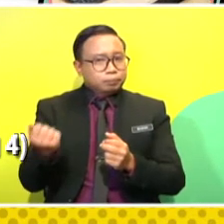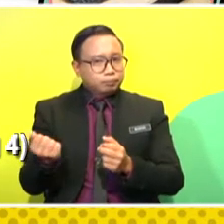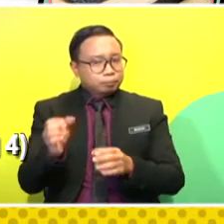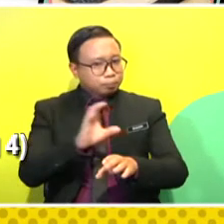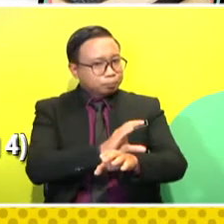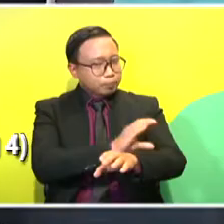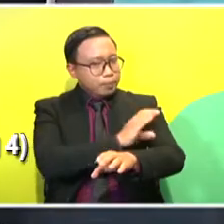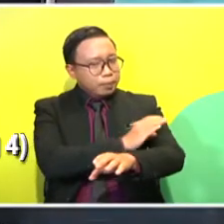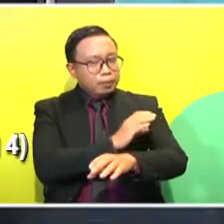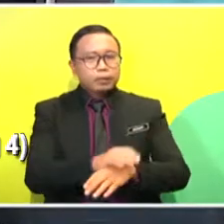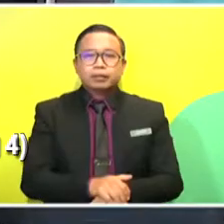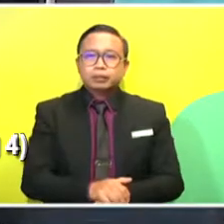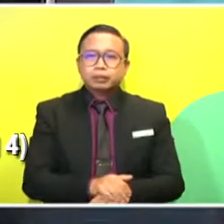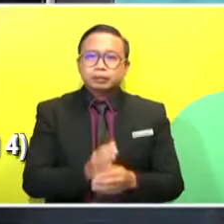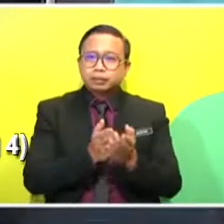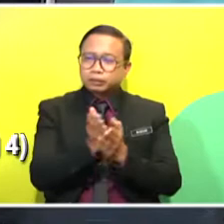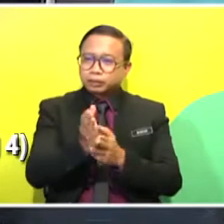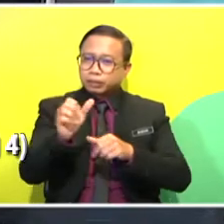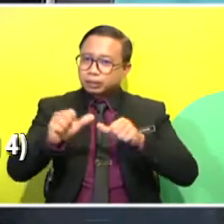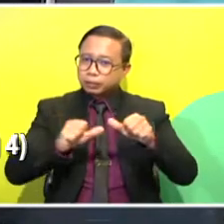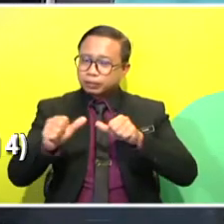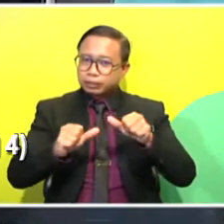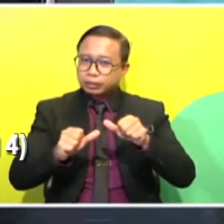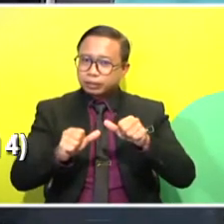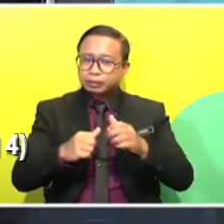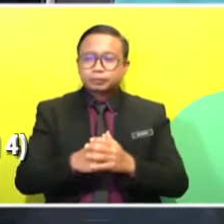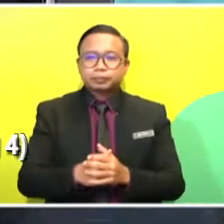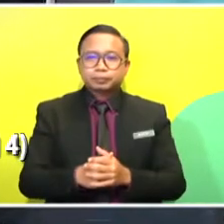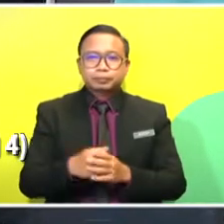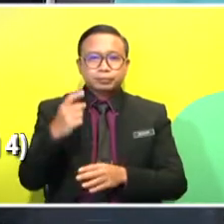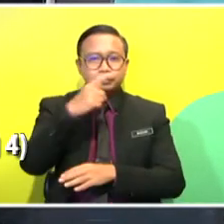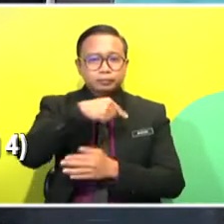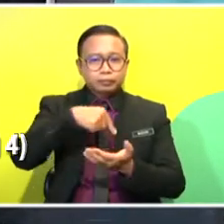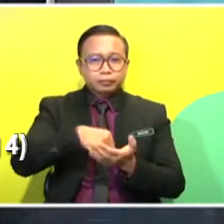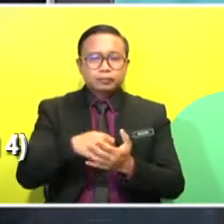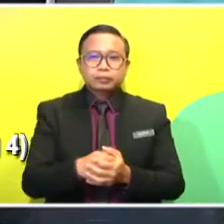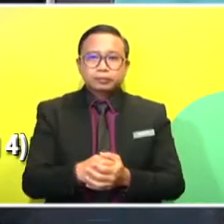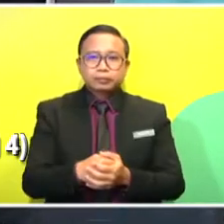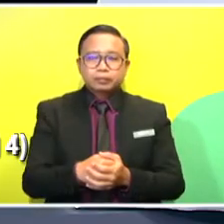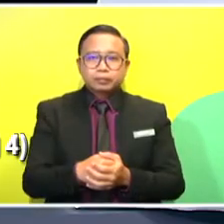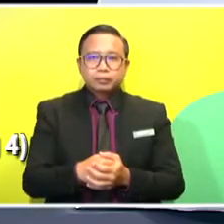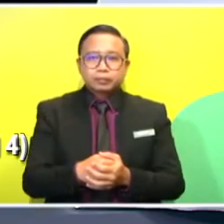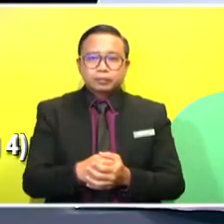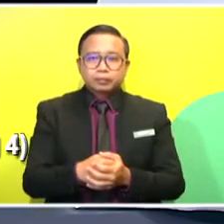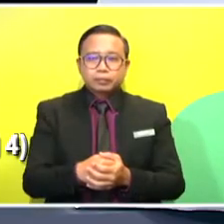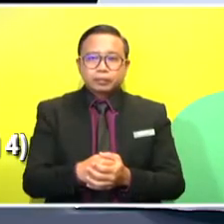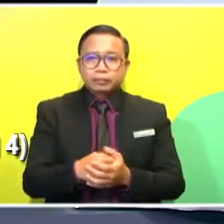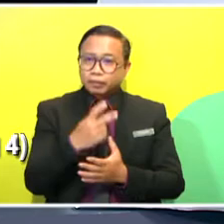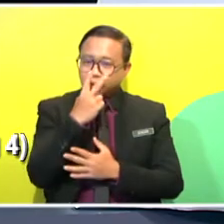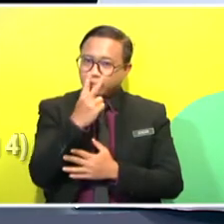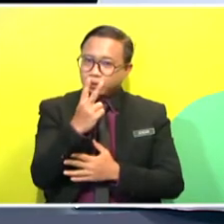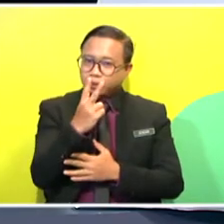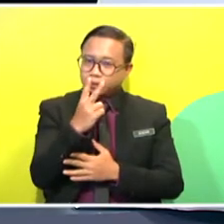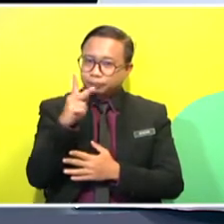komputer. Okey, baik, kita terus kepada aktiviti kita pada pagi ini. Okey, di dalam sebalik